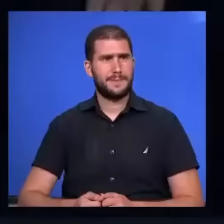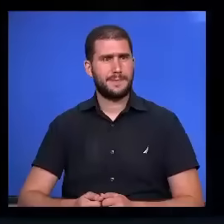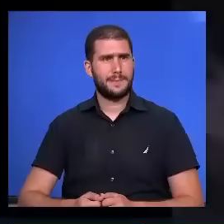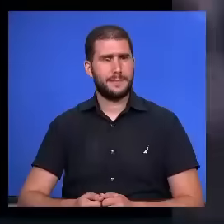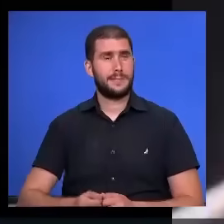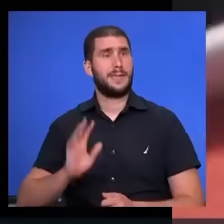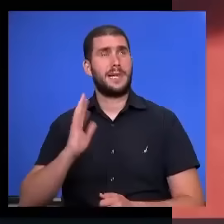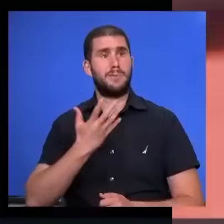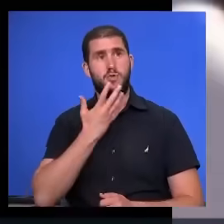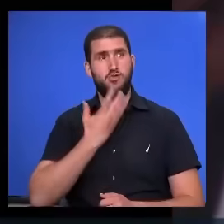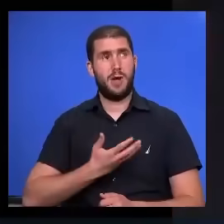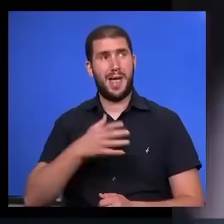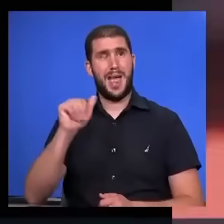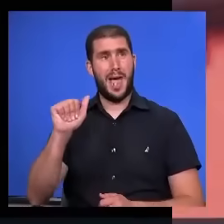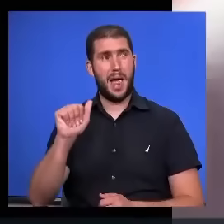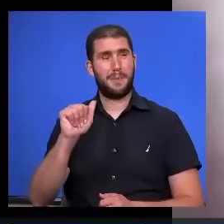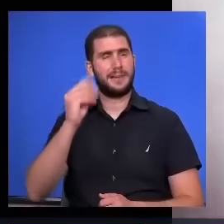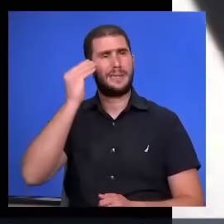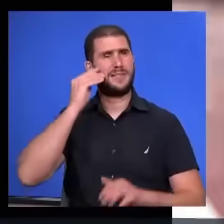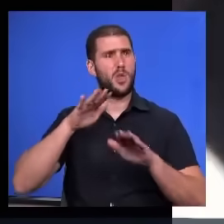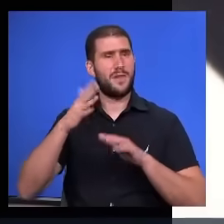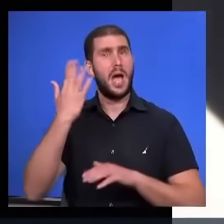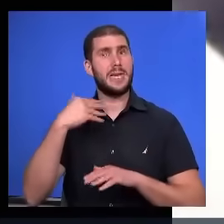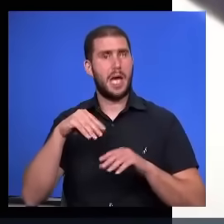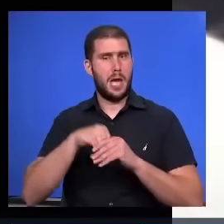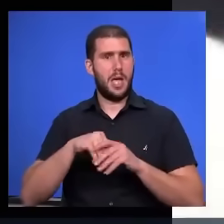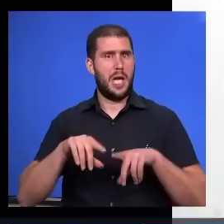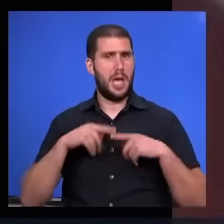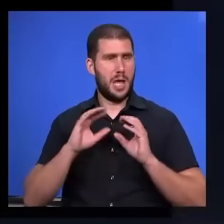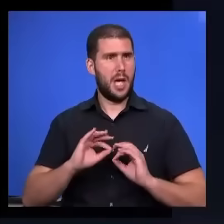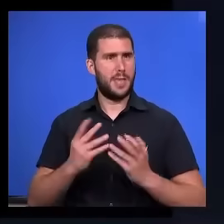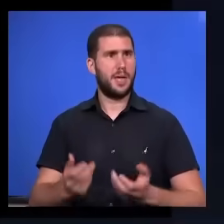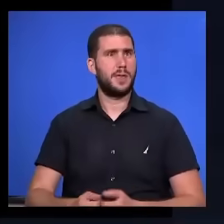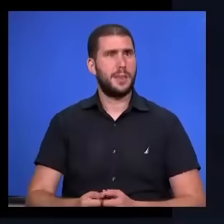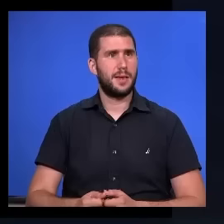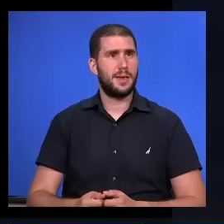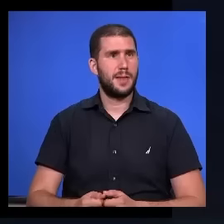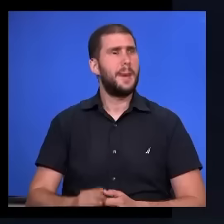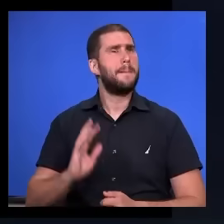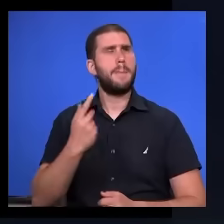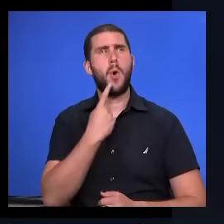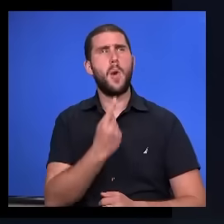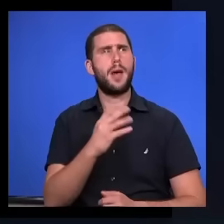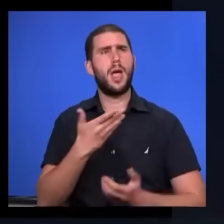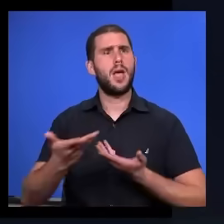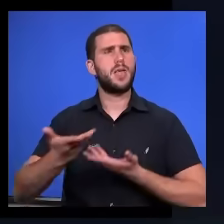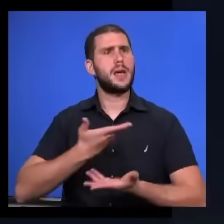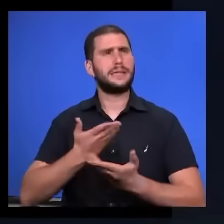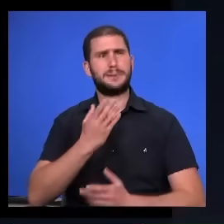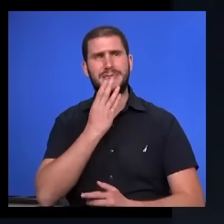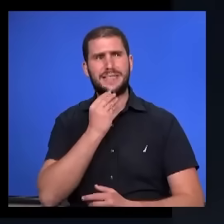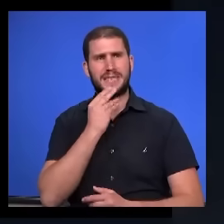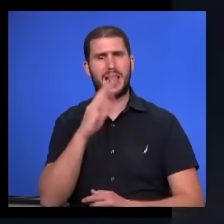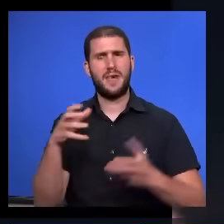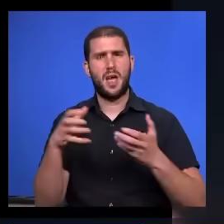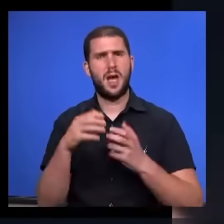אילו שייח אמין, עליו השלום, היה היום איתנו, מה הוא היה אומר על היחסים שבין